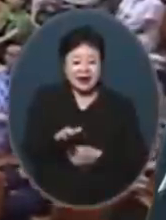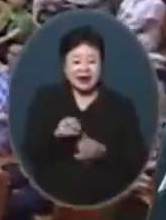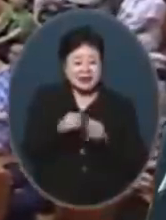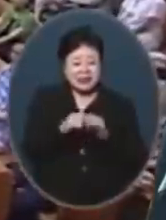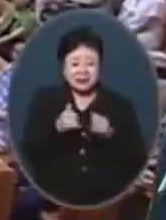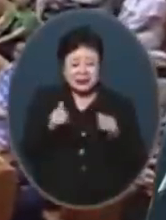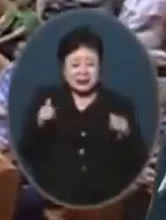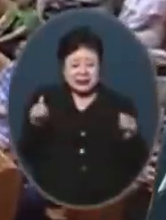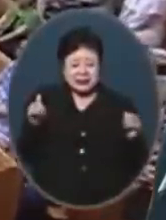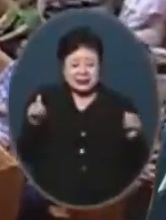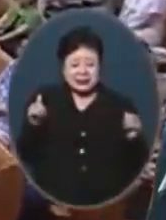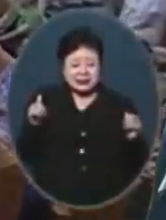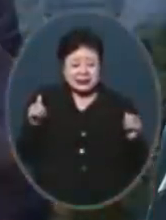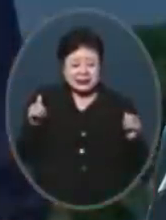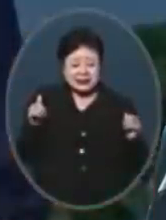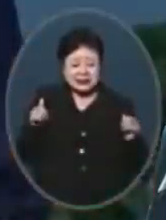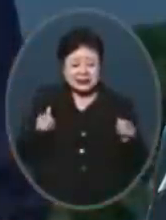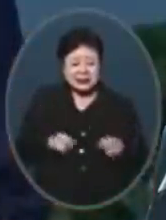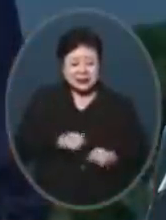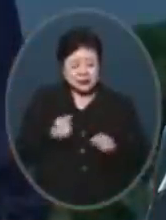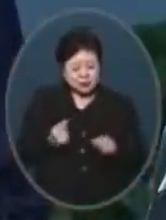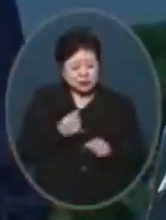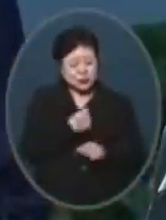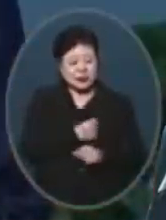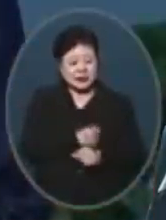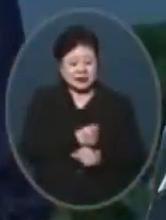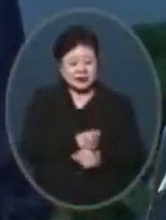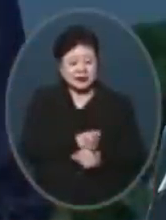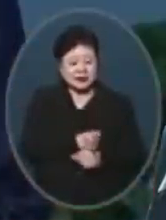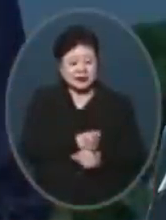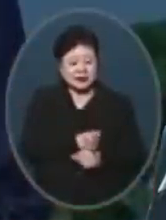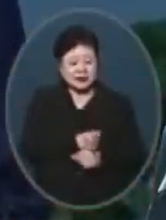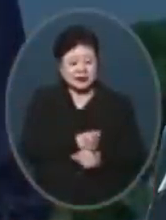사람들이 하나님을 순종한다고 해서